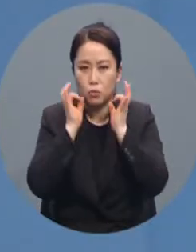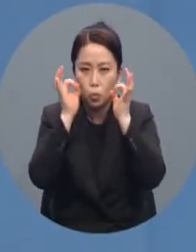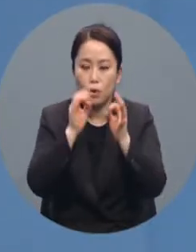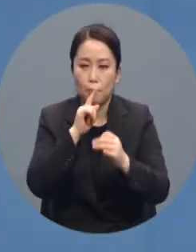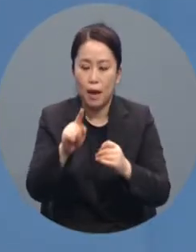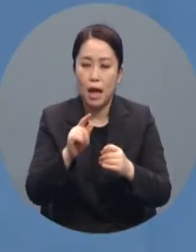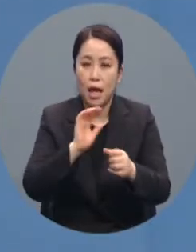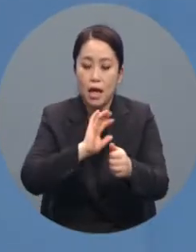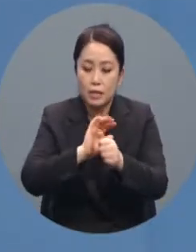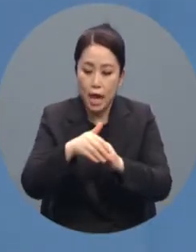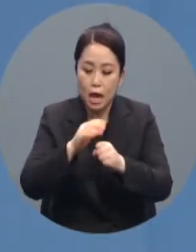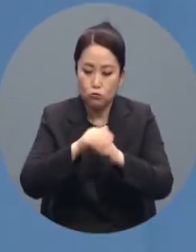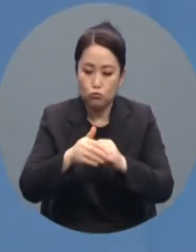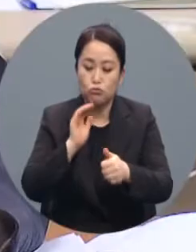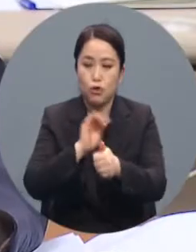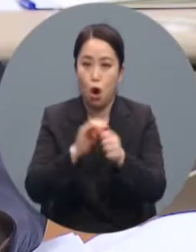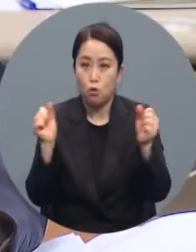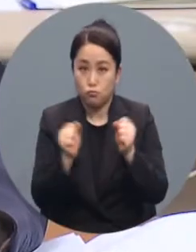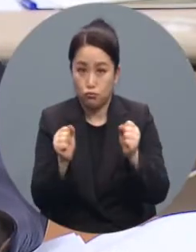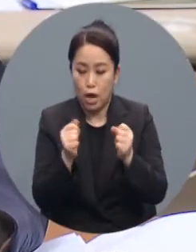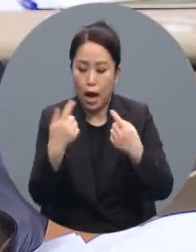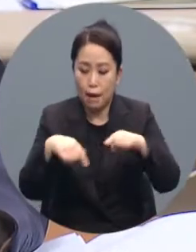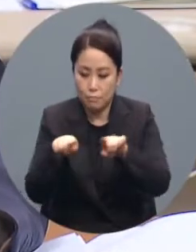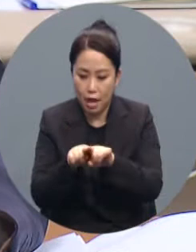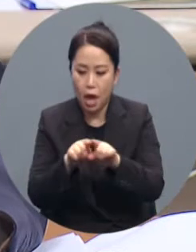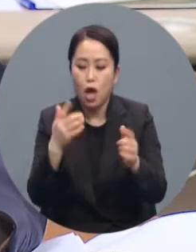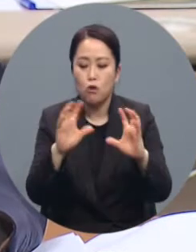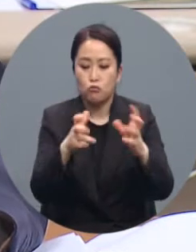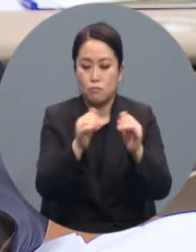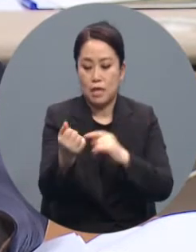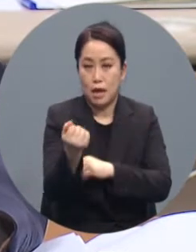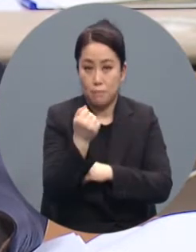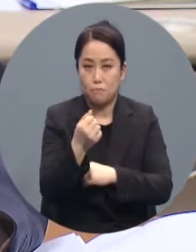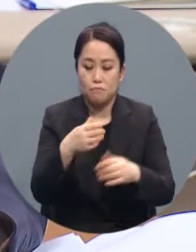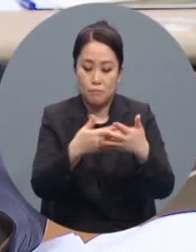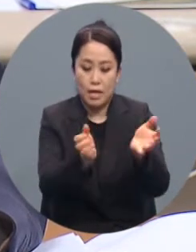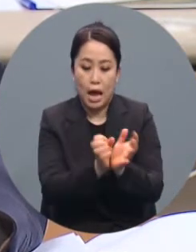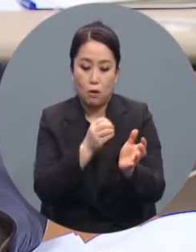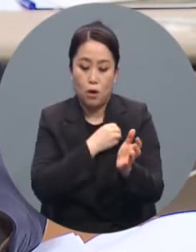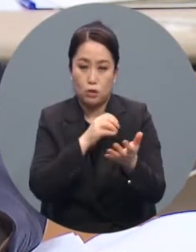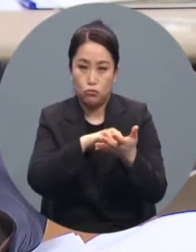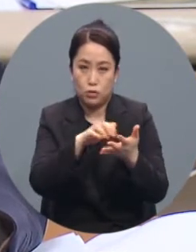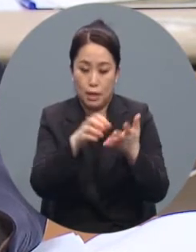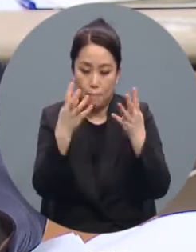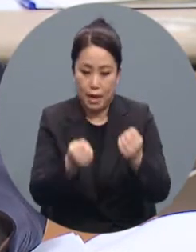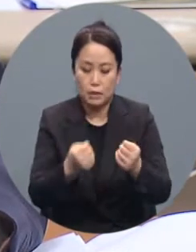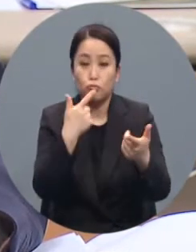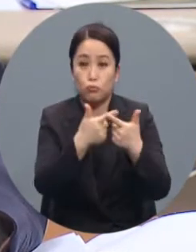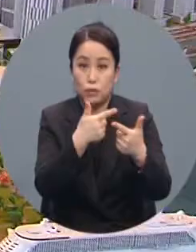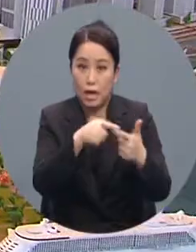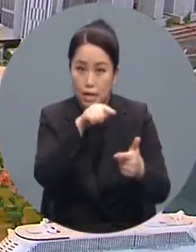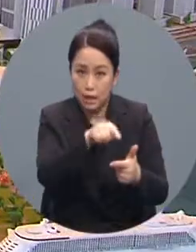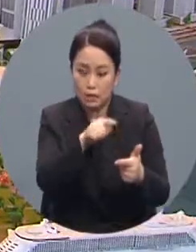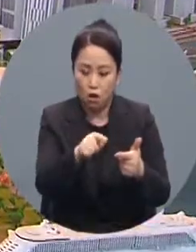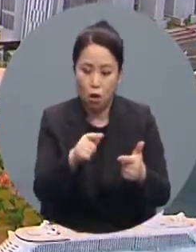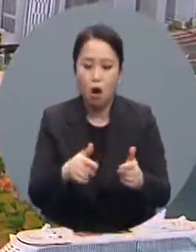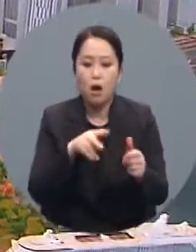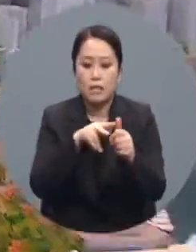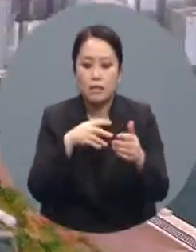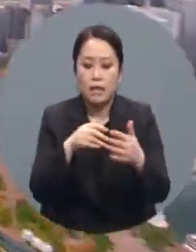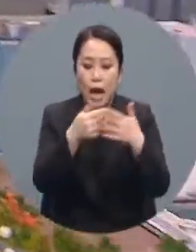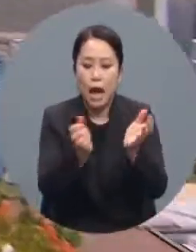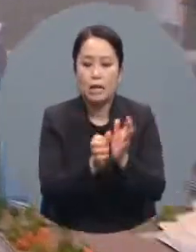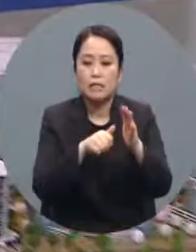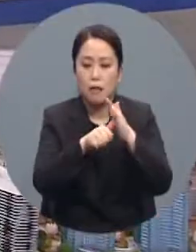경북과 함께 국민의힘 당원 수가 가장 많은 부산 경남이 이번 당대표 선거에서 승패를 좌우할 가능성이